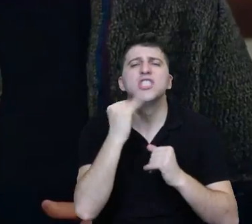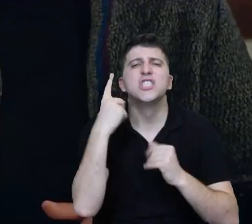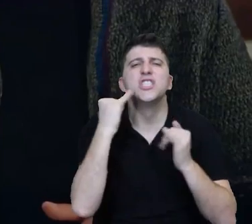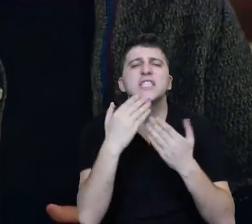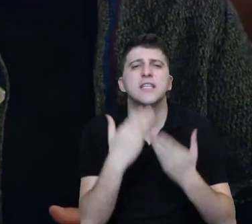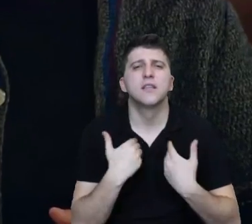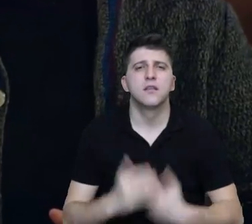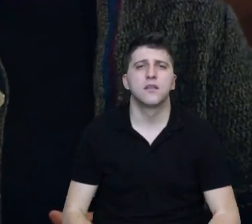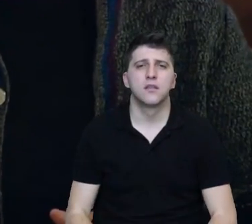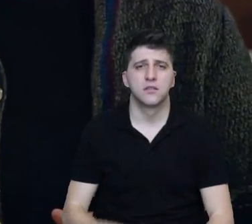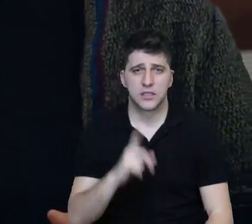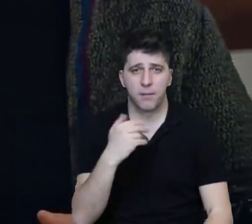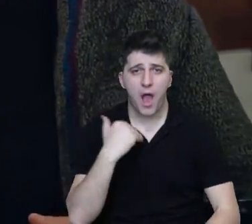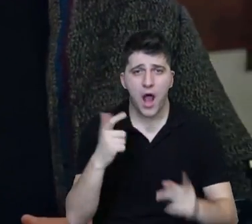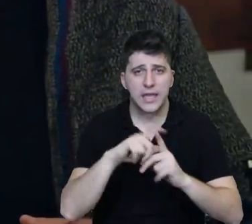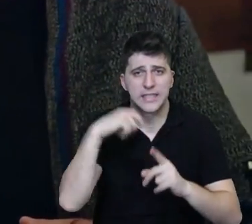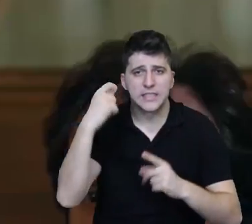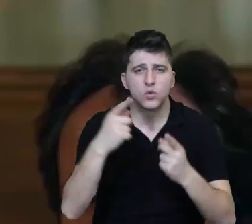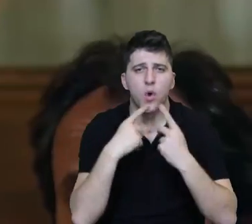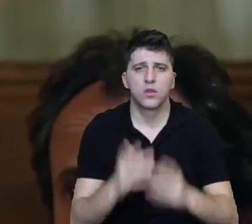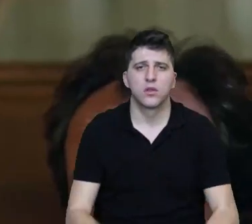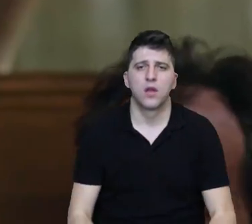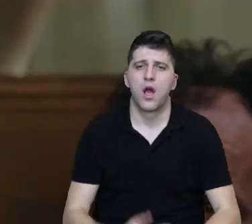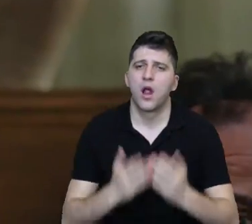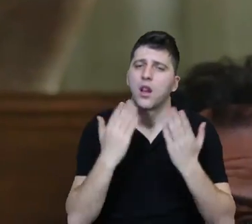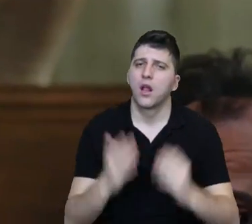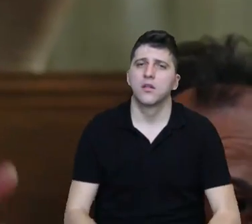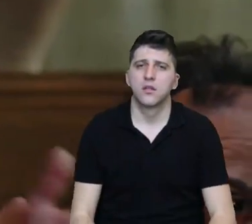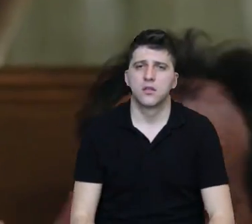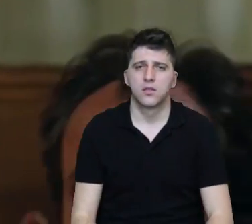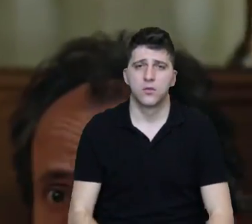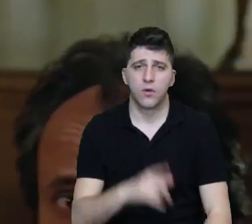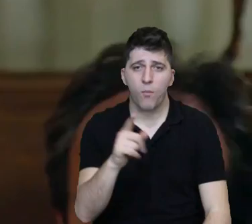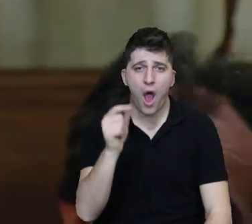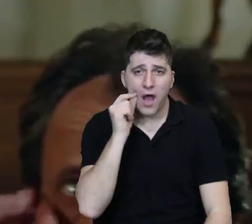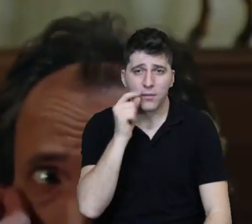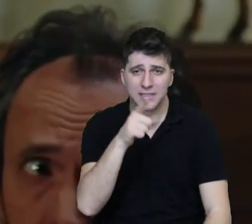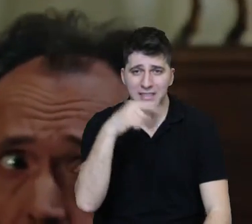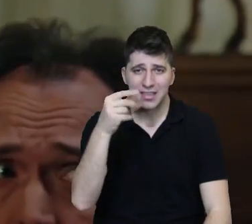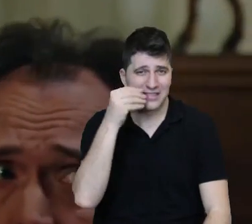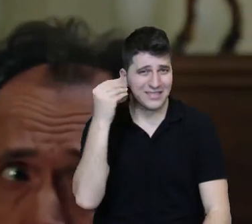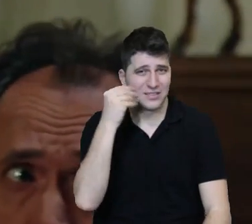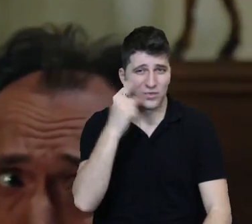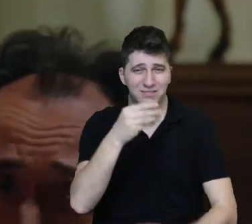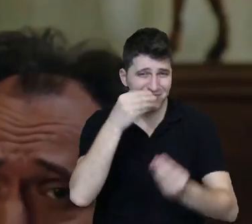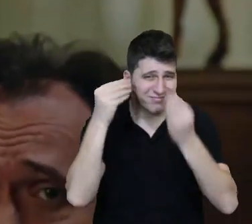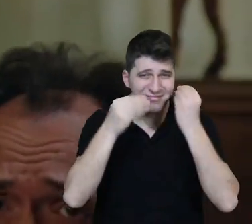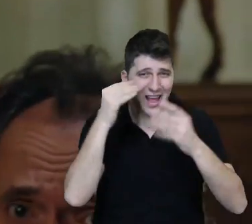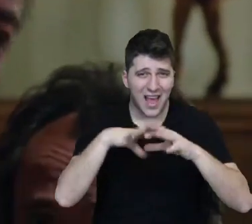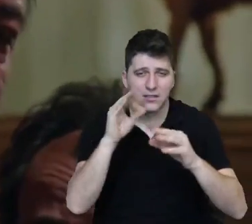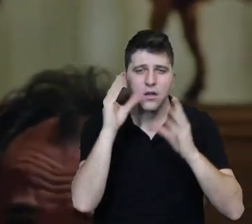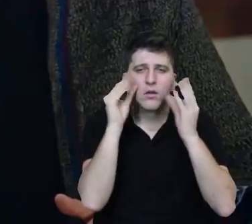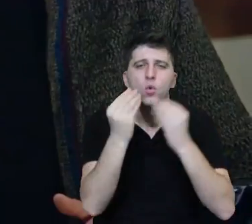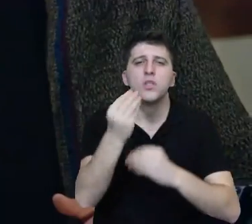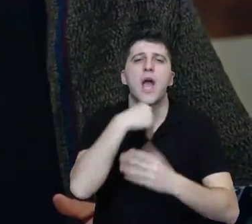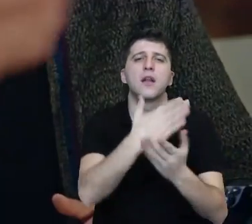diyorum. Sen bana hala dizi diyorsun, film diyorsun. Allah Allah! Ya bu adama senin makyöz gelse fondöten sürse süngeri yer